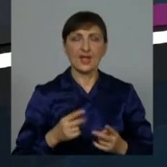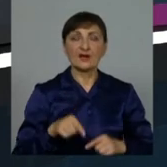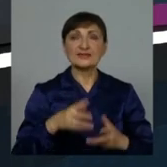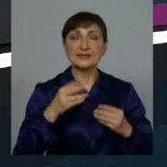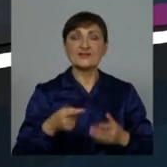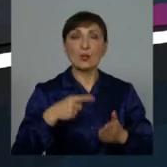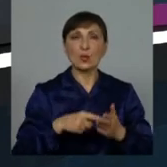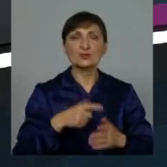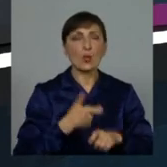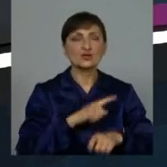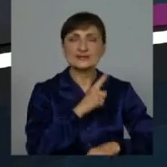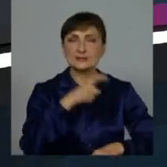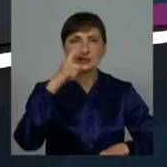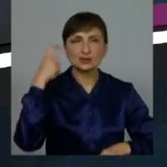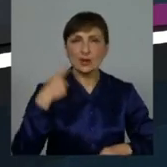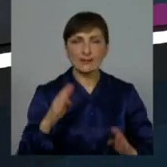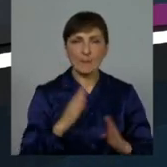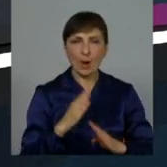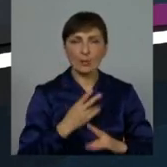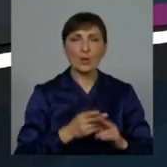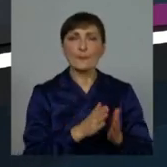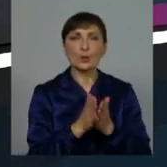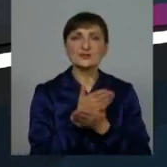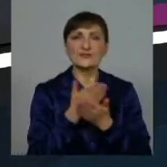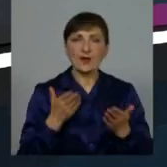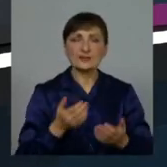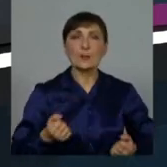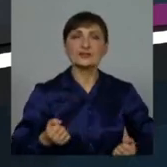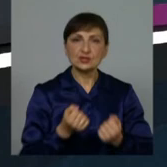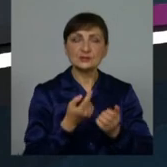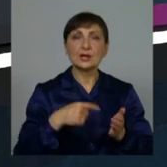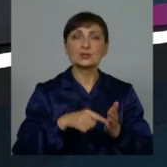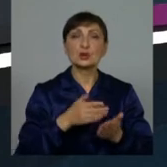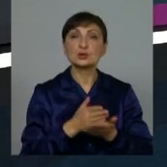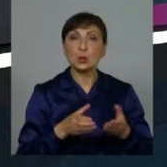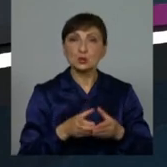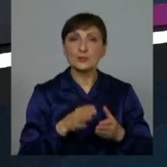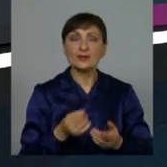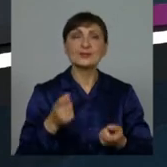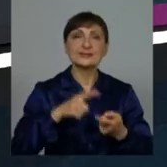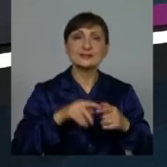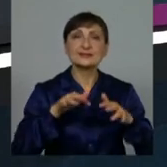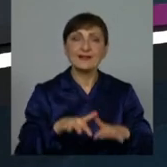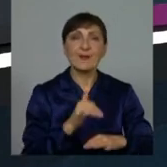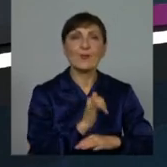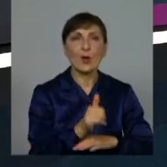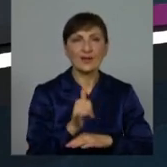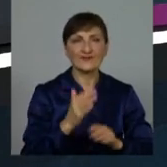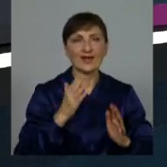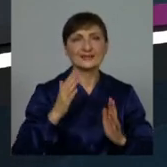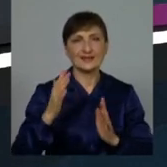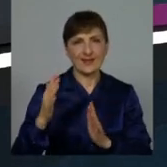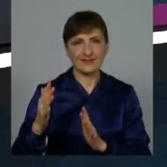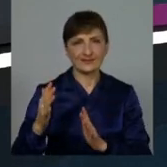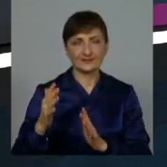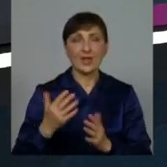дни в городе наблюдается аномально жаркая погода, поэтому просим вас поддержать городские службы и присоединиться к поливу зеленых